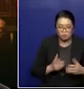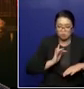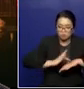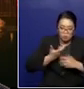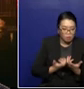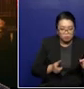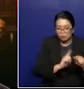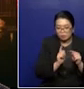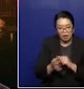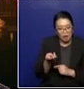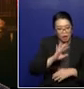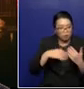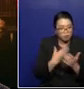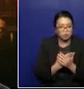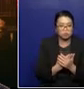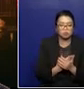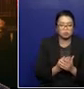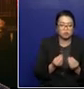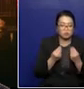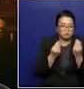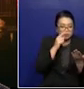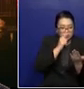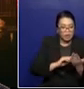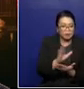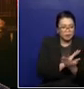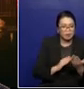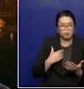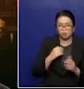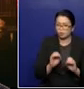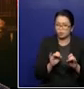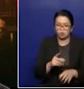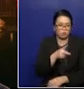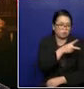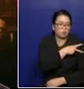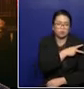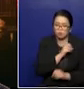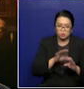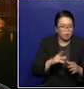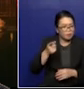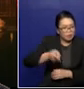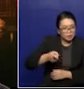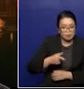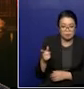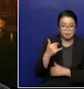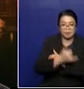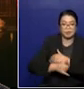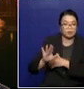ษาซึ่งสอนอยู่ในปริญญาโทนะเขาพูดและเรียนกันทั้งโลกว่าเกิดอะไรขึ้นประเทศออสเตรเ